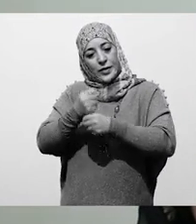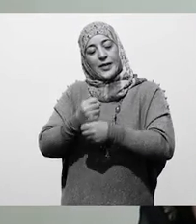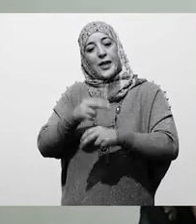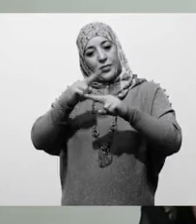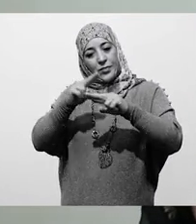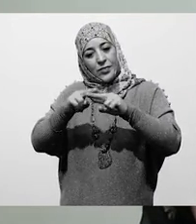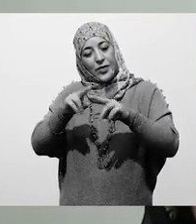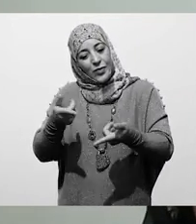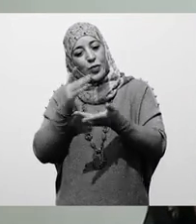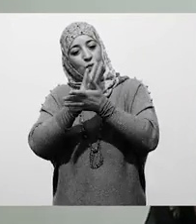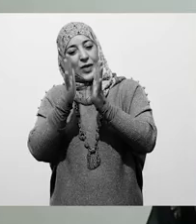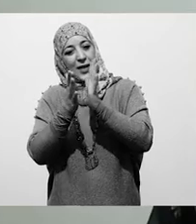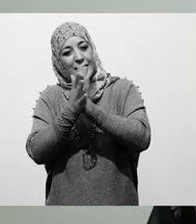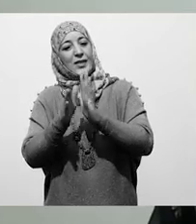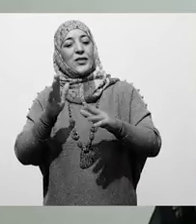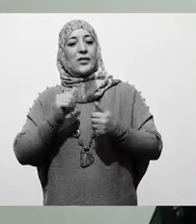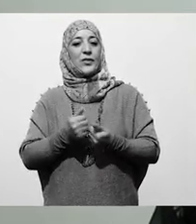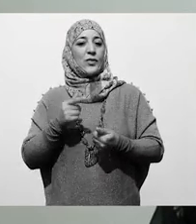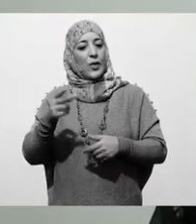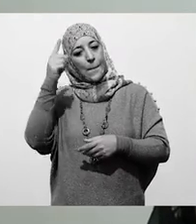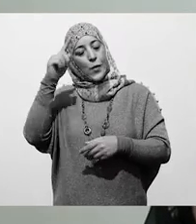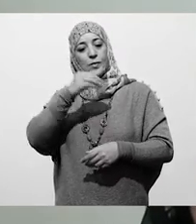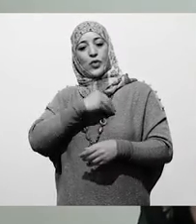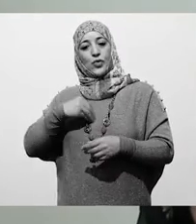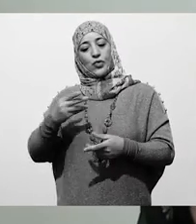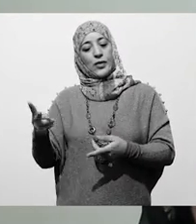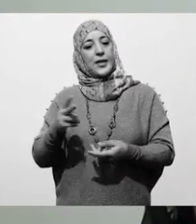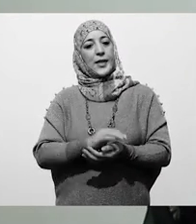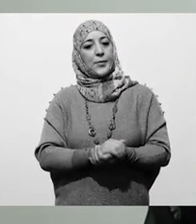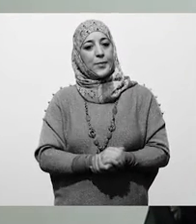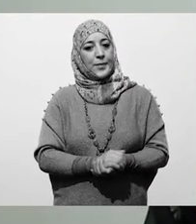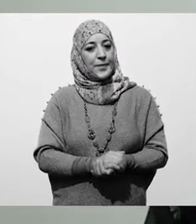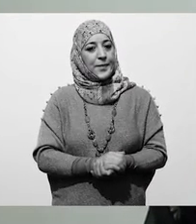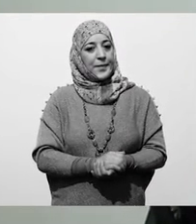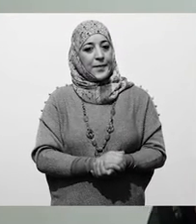faire la rééducation dans une association de rééducation pour elle.